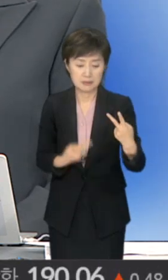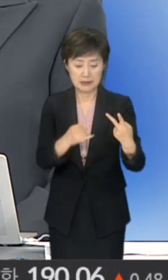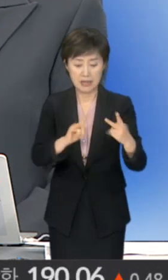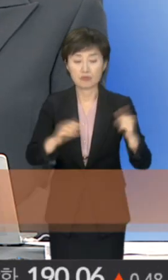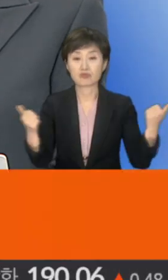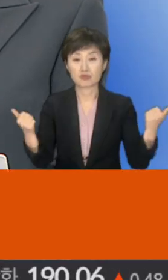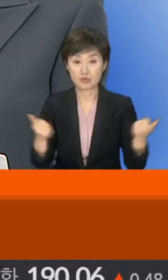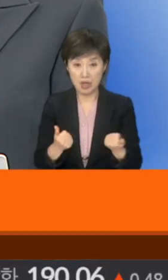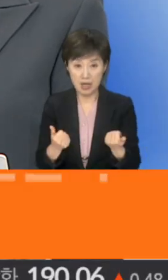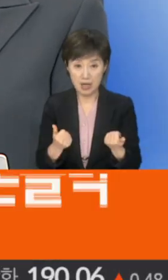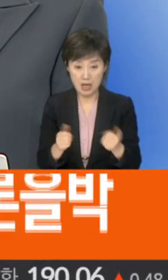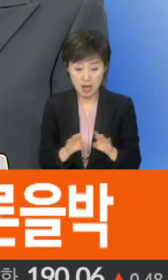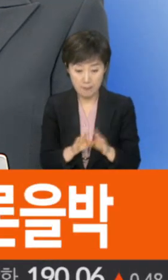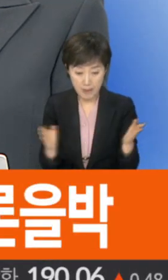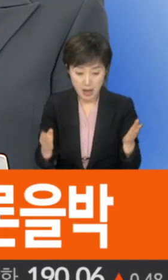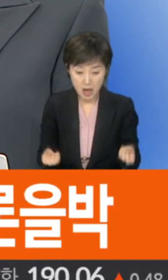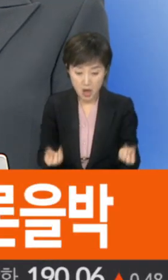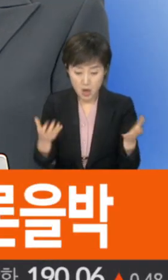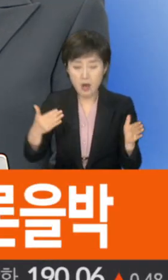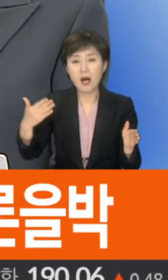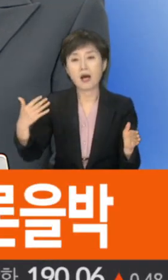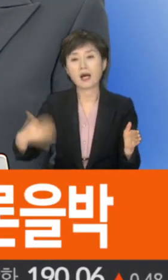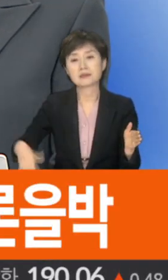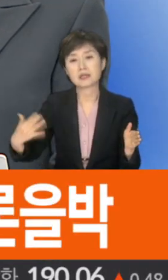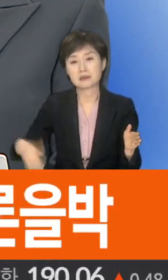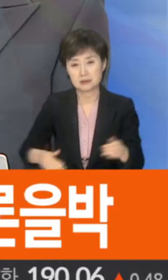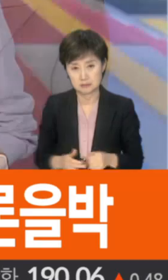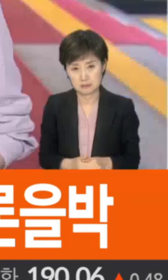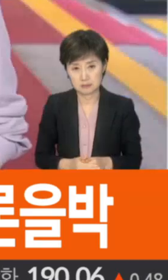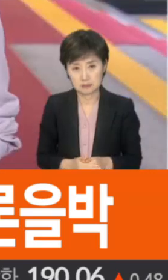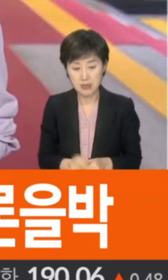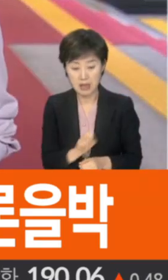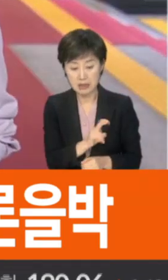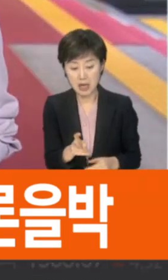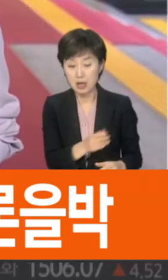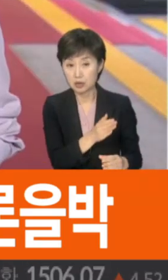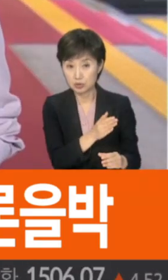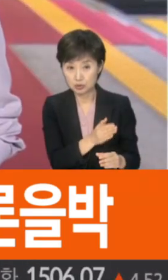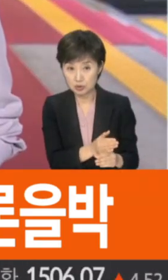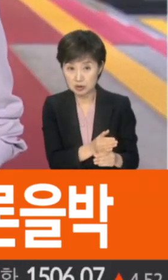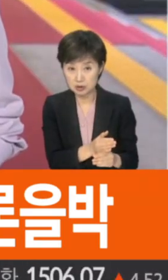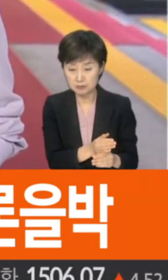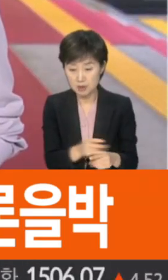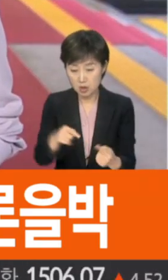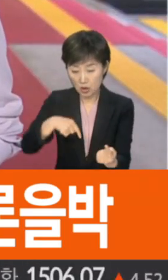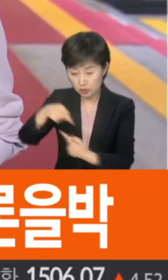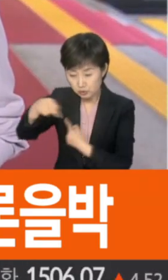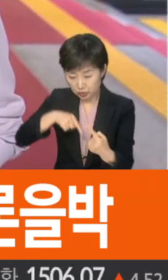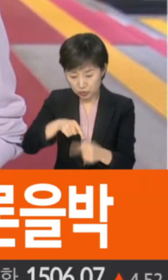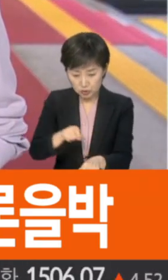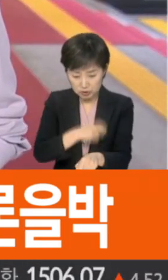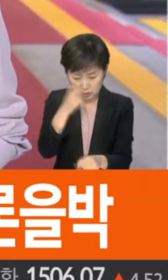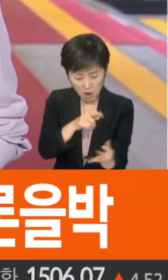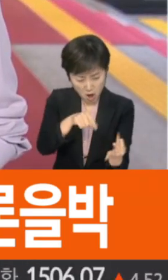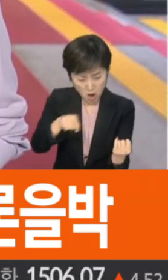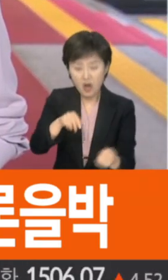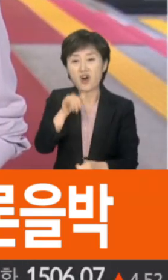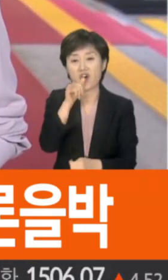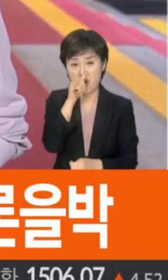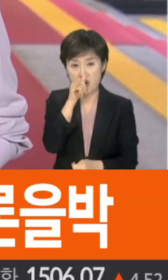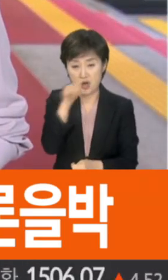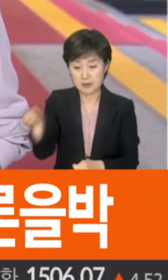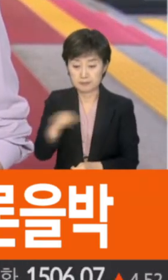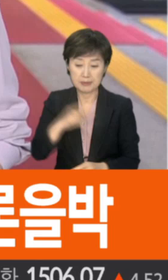22대 국회가 개원식도 치르지 못한 채 공전을 거듭하고 있습니다. 야당이 추진하는 각종 청문회와 특검 등을 놓고